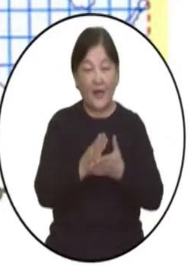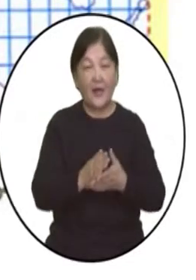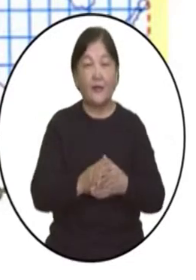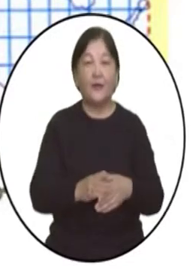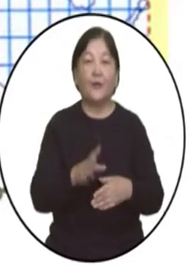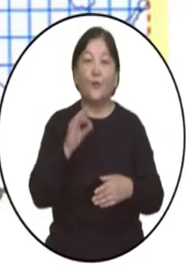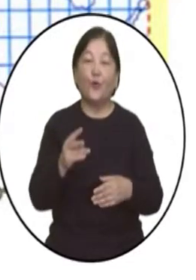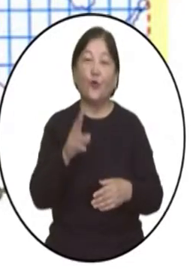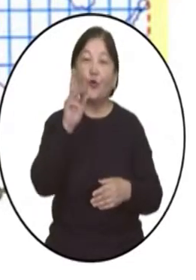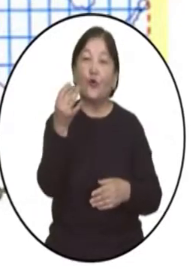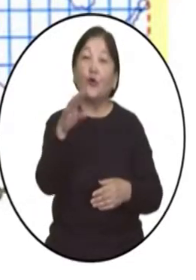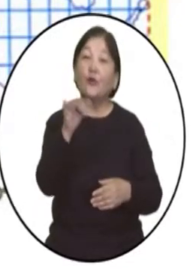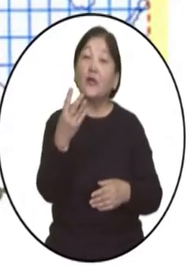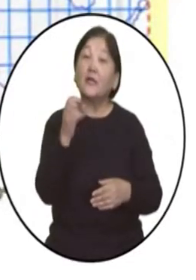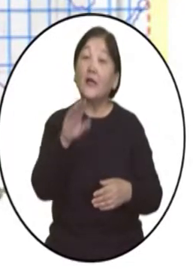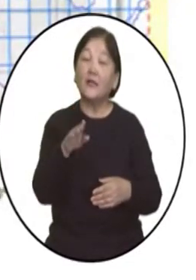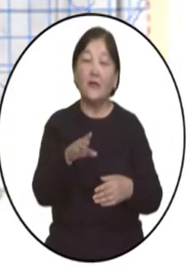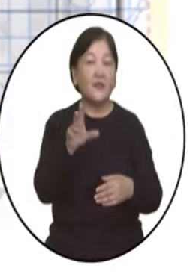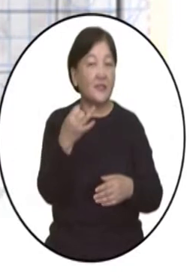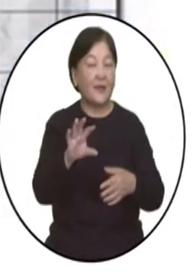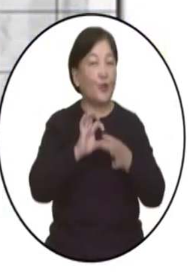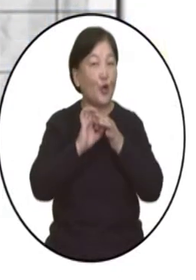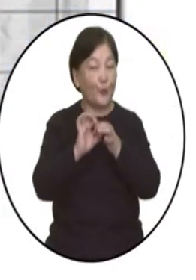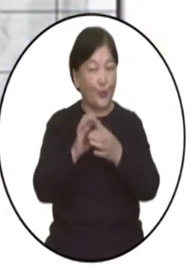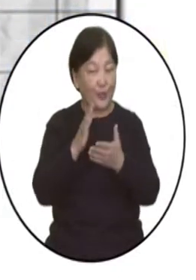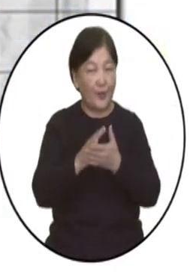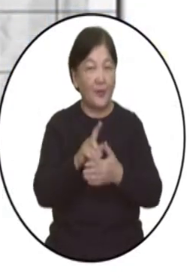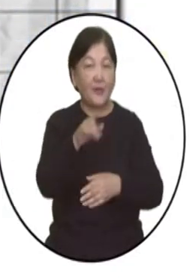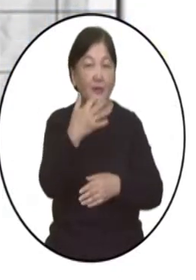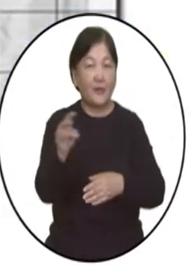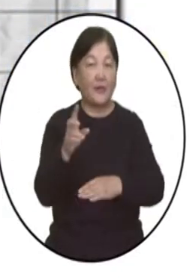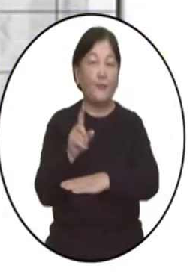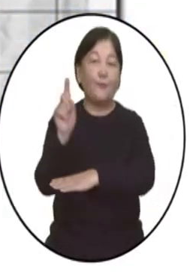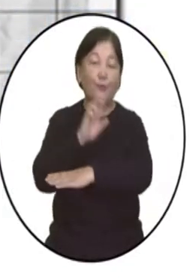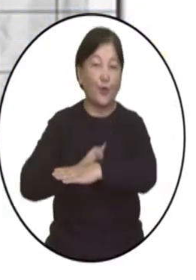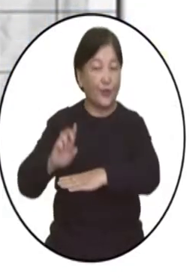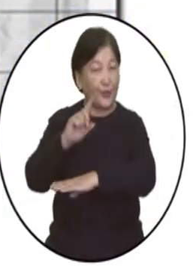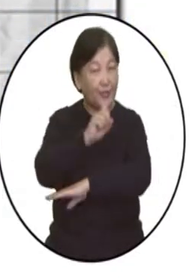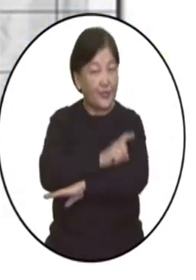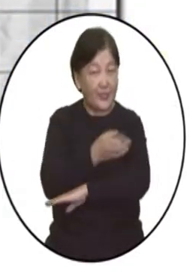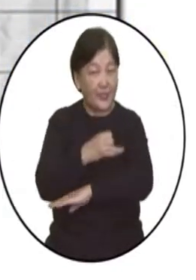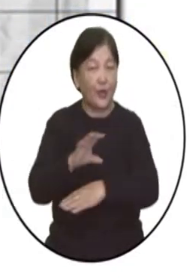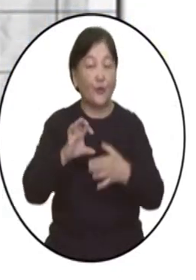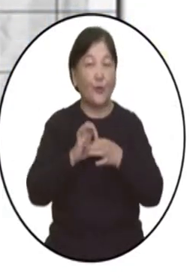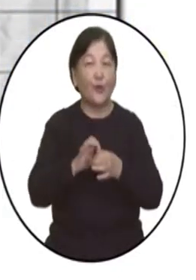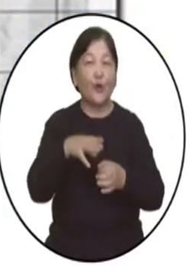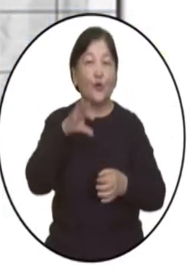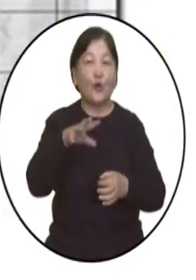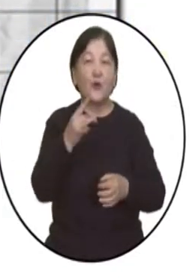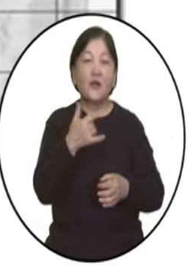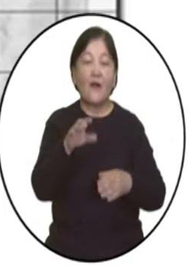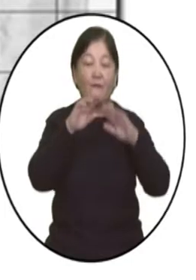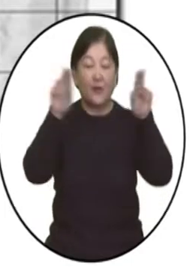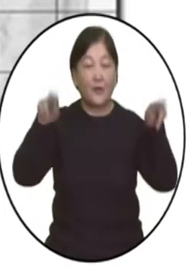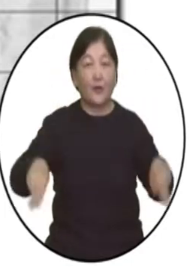мөн координатын системтэй холбогдно. А мөн хийм биологийн хичээл дээр томографийн зургийг бол